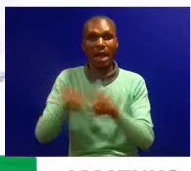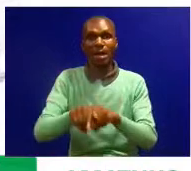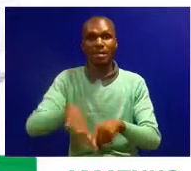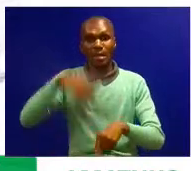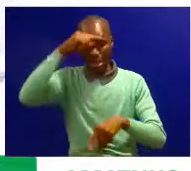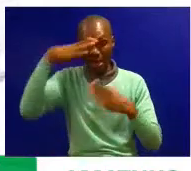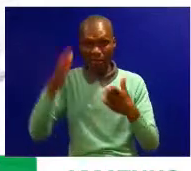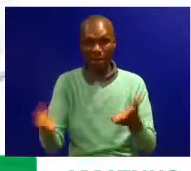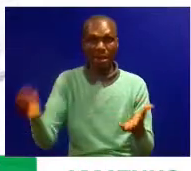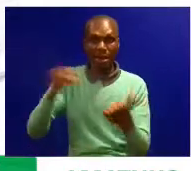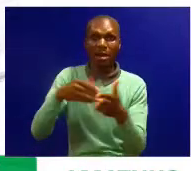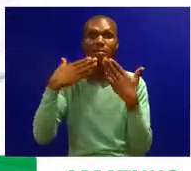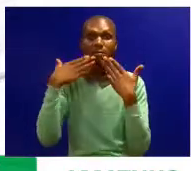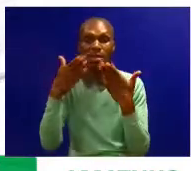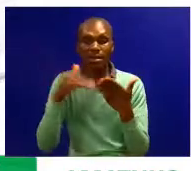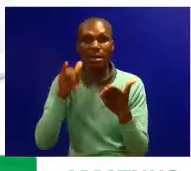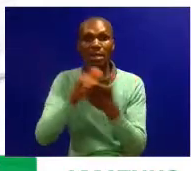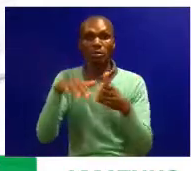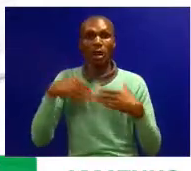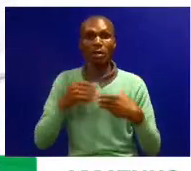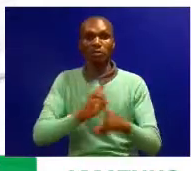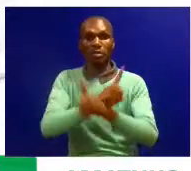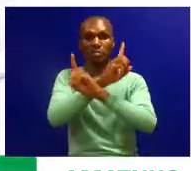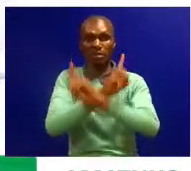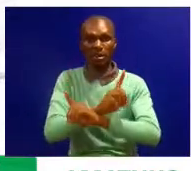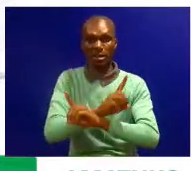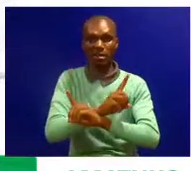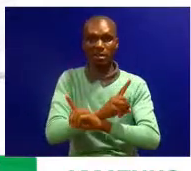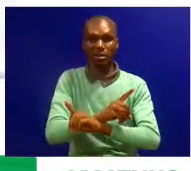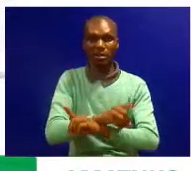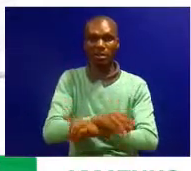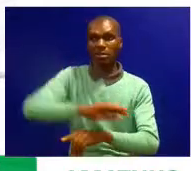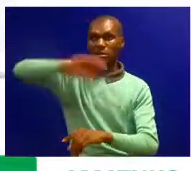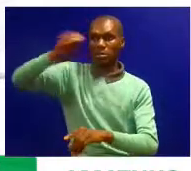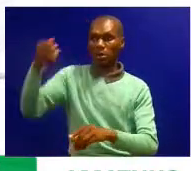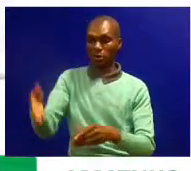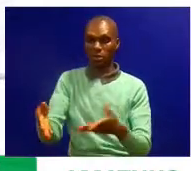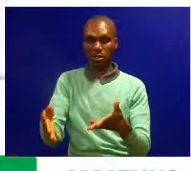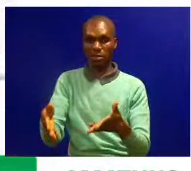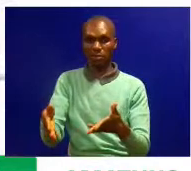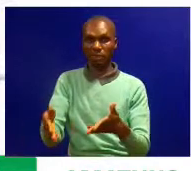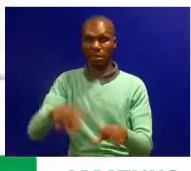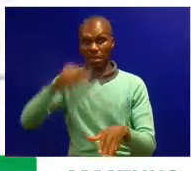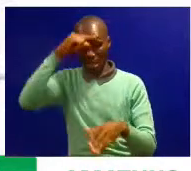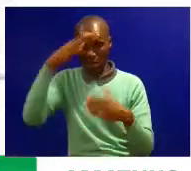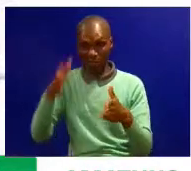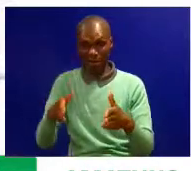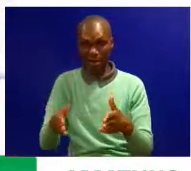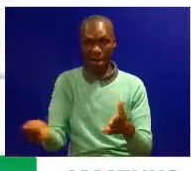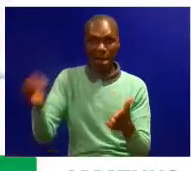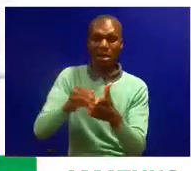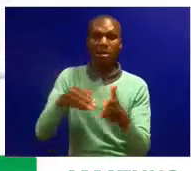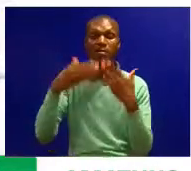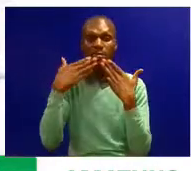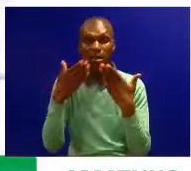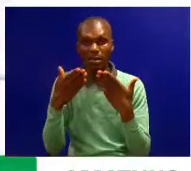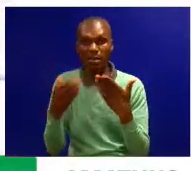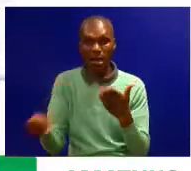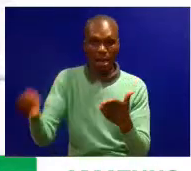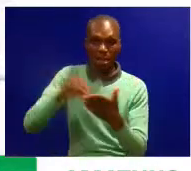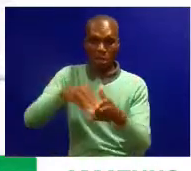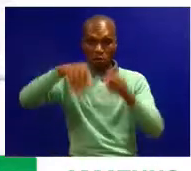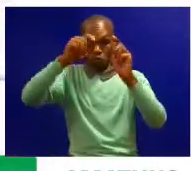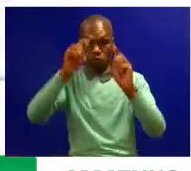mbiyamono asukurwanirira emunisipe yeche seito Ogembo moga mabana togota ibi mbiyamono andi tukulia